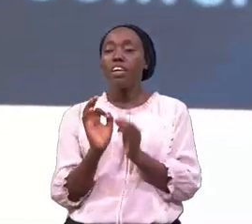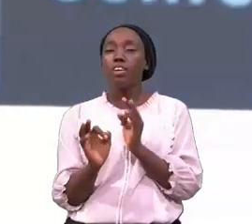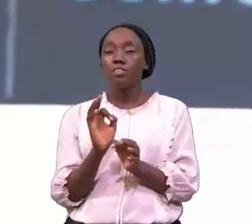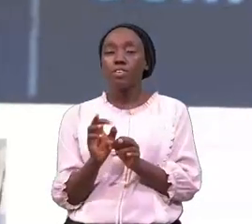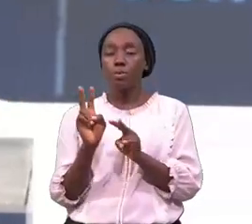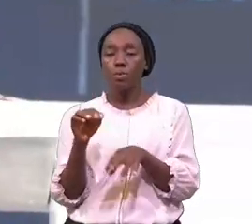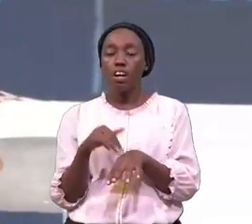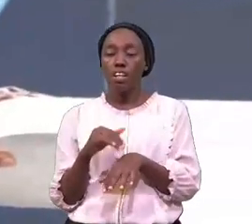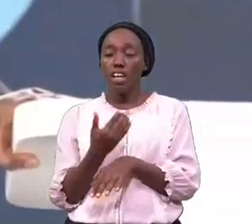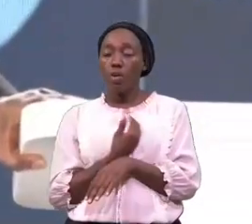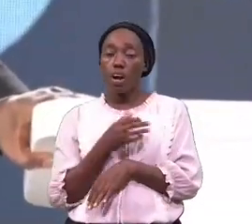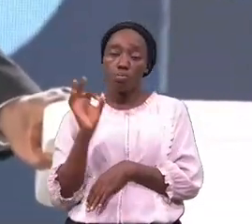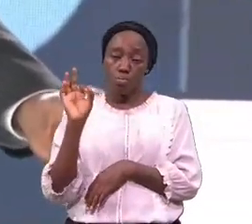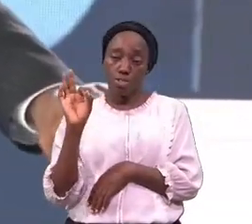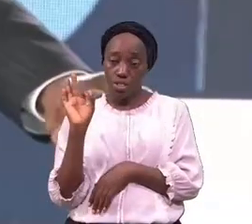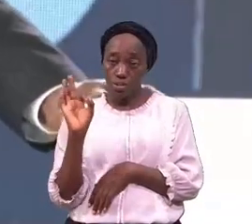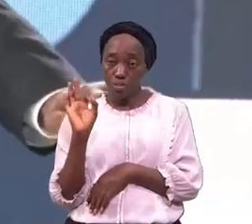Si regarde notre prédication,